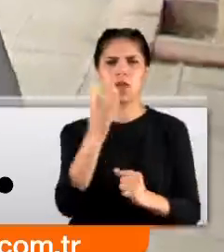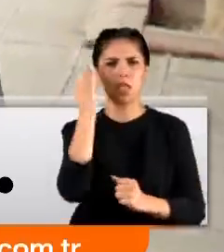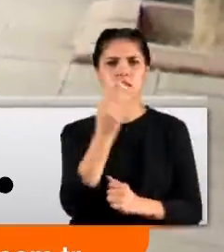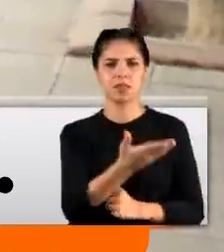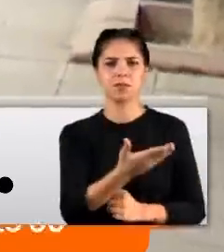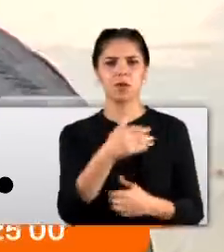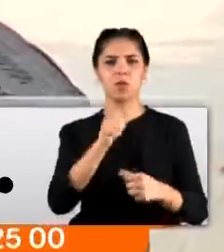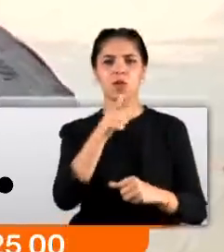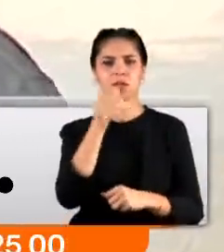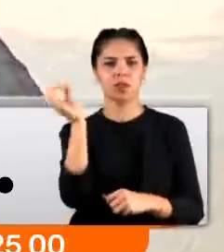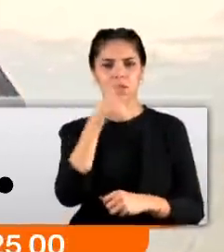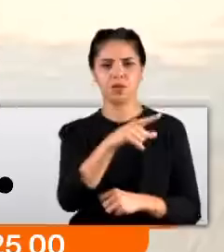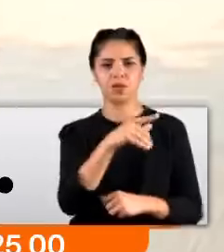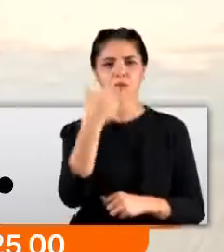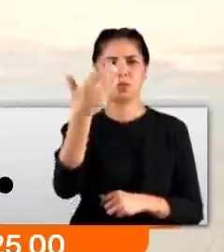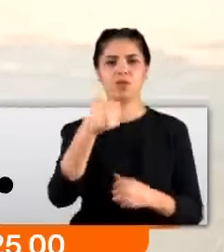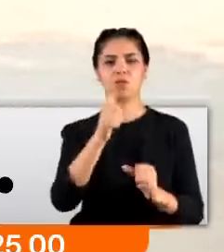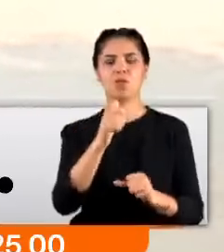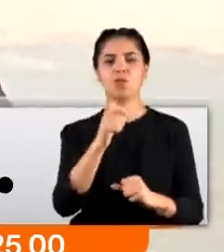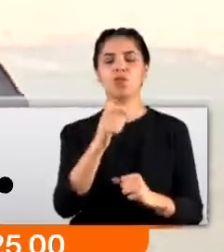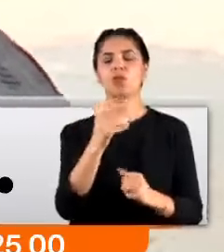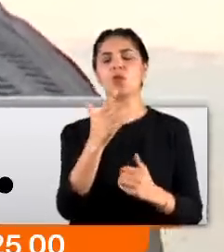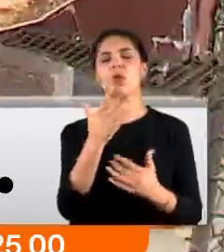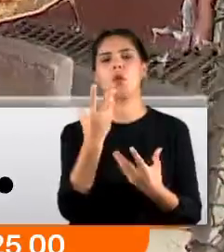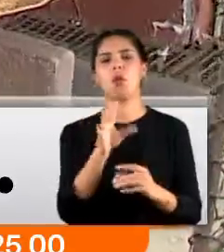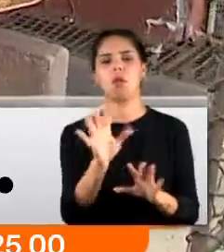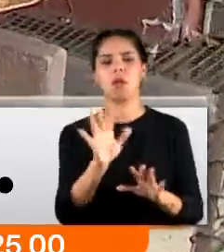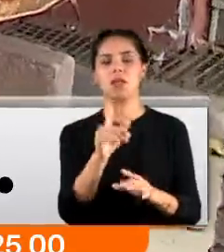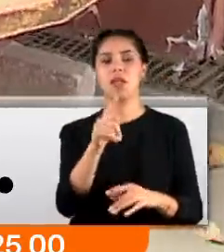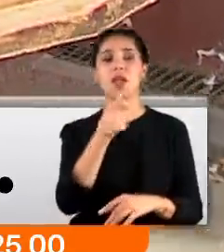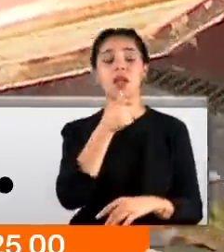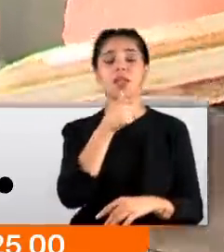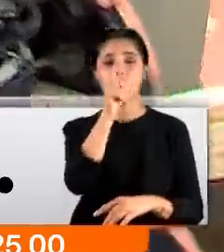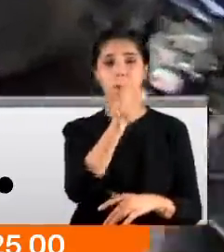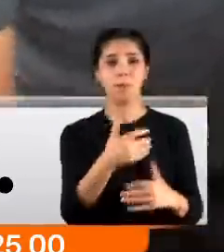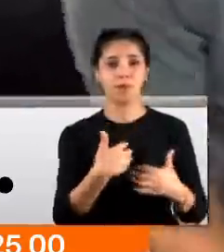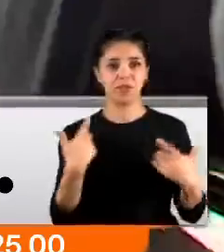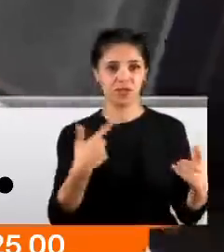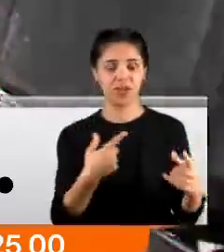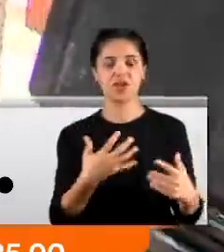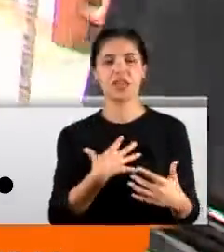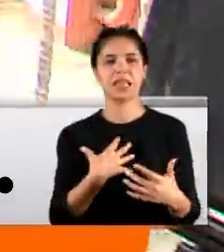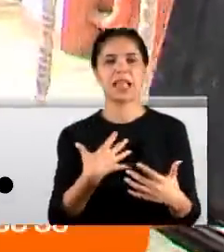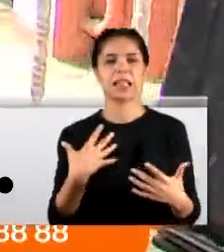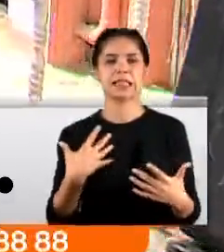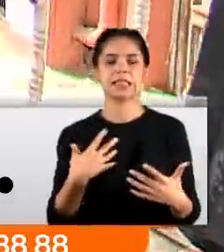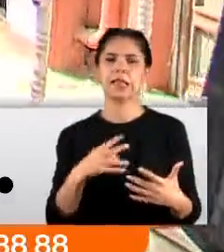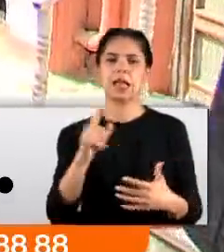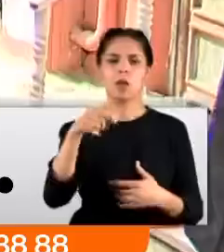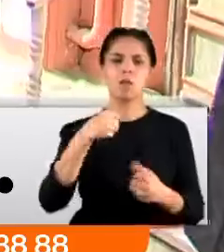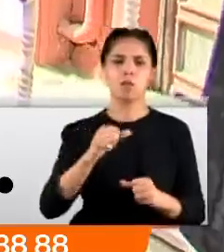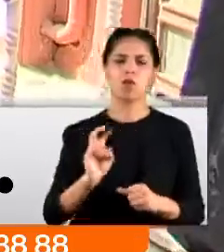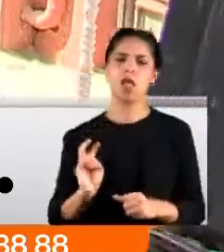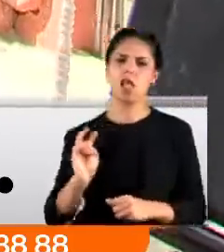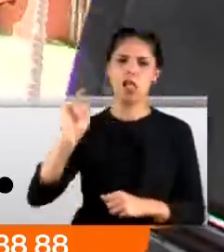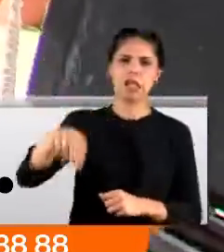Bir motor sesi geldi. Benim motorum, başka bu saatte sonra kimsenin motoru olamaz. Cesur Dursun o anda adına yaraşır bir refleksle motorun da adamın da